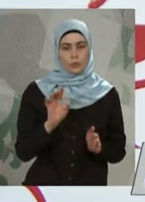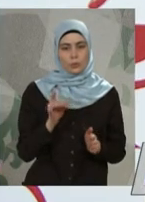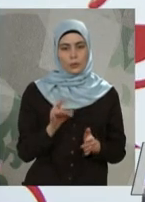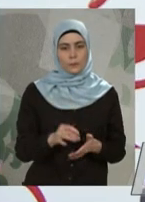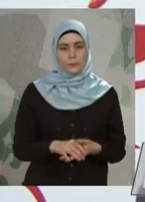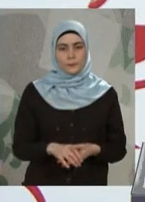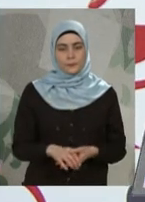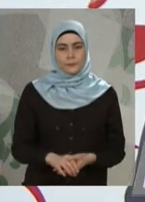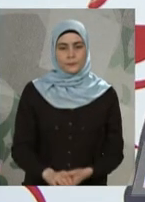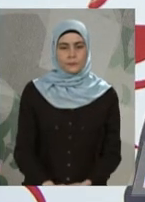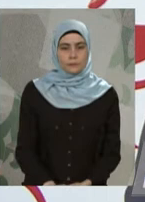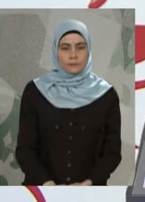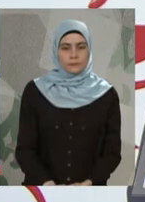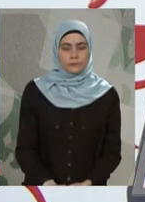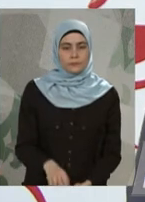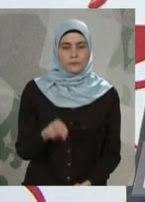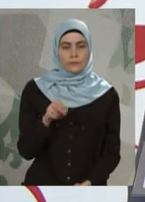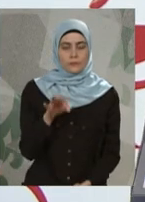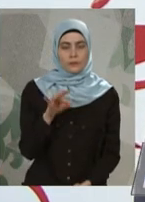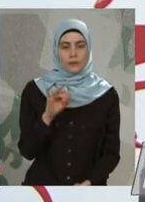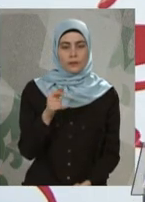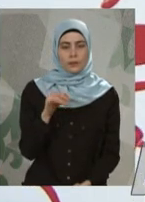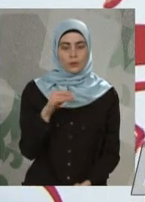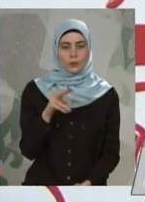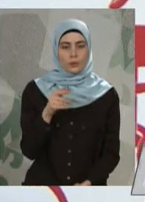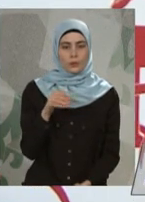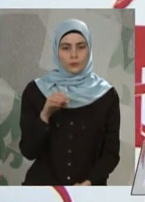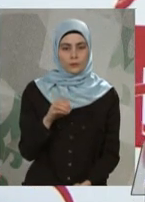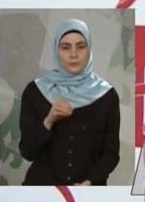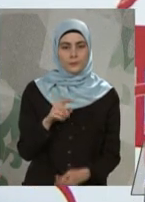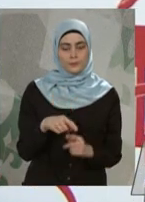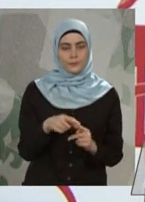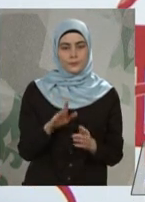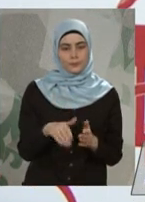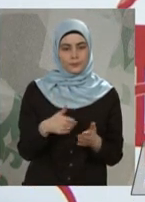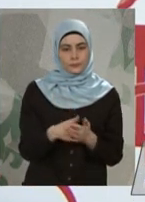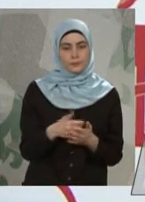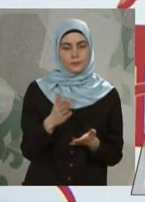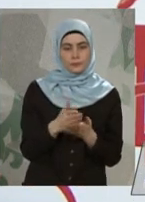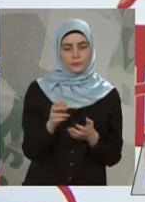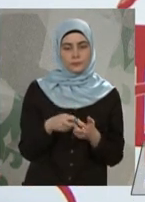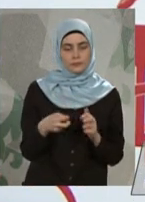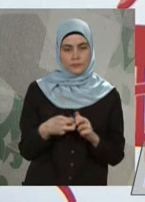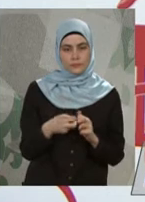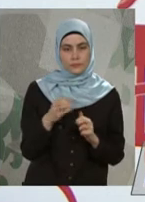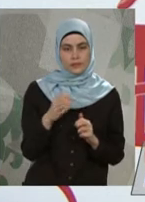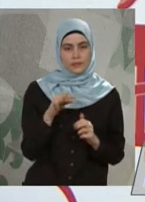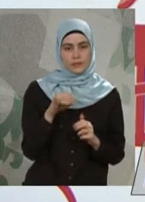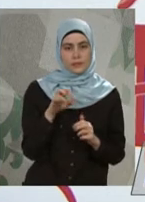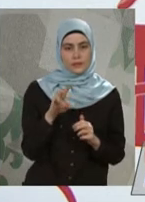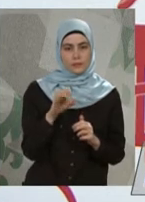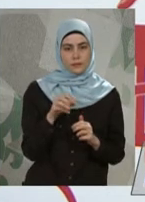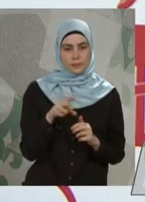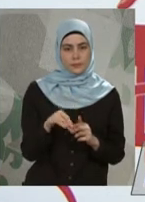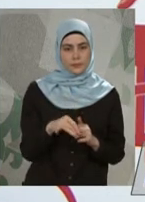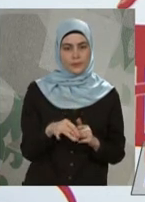рублей. По региональной льготе, если брать, значит, у нас до сих пор существует проблема с финансированием.